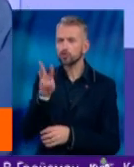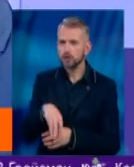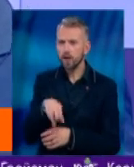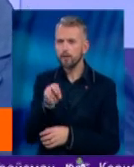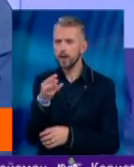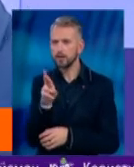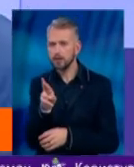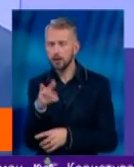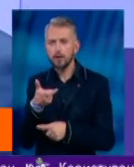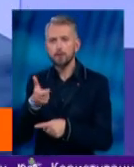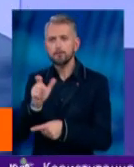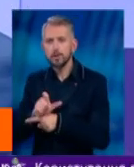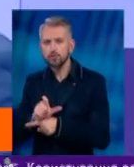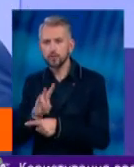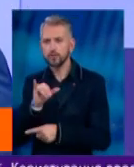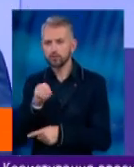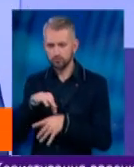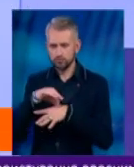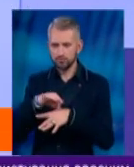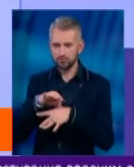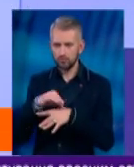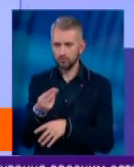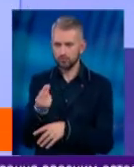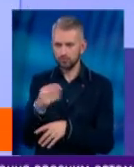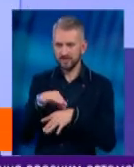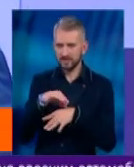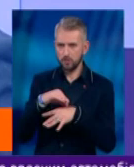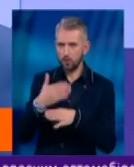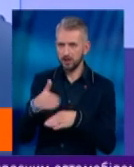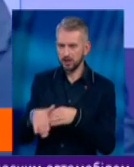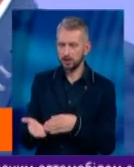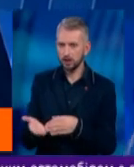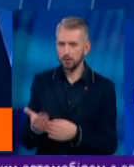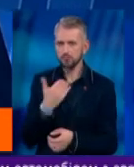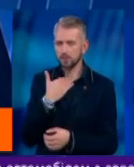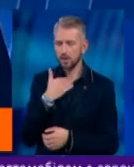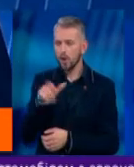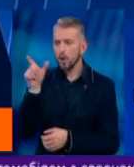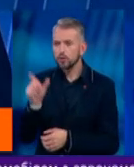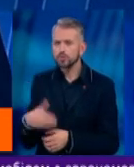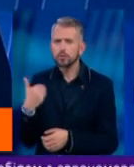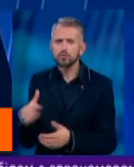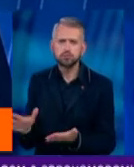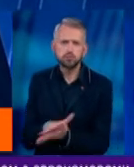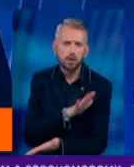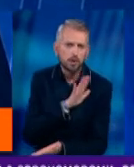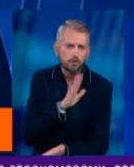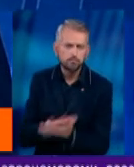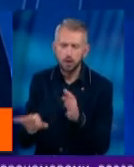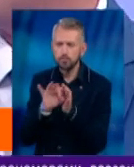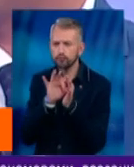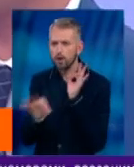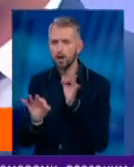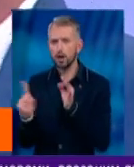пені перевищують так суму, перевищують тіло кредита, і ніби людина і розплатилася вже за кредит,